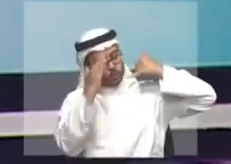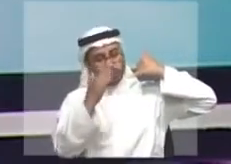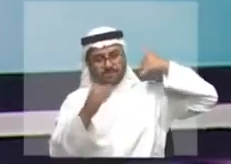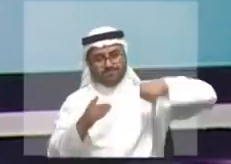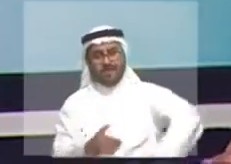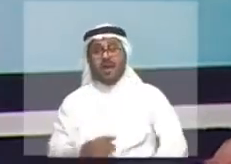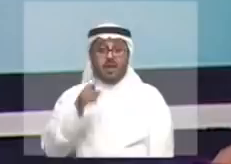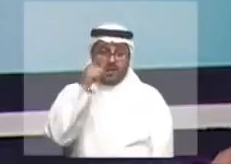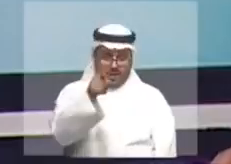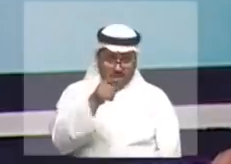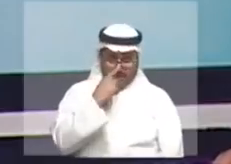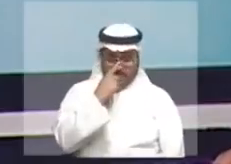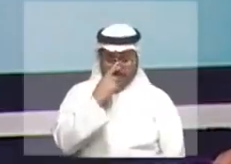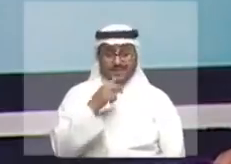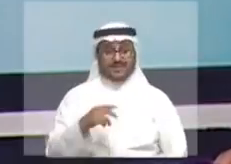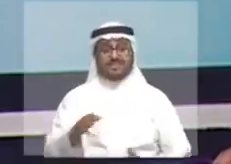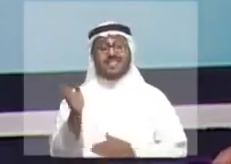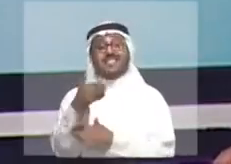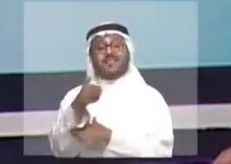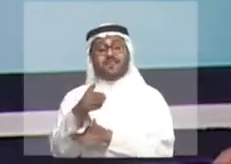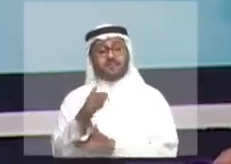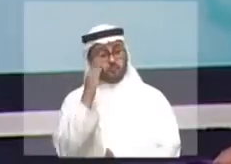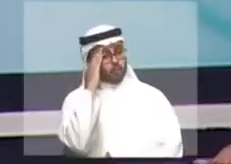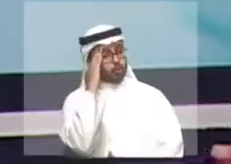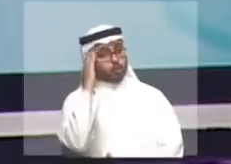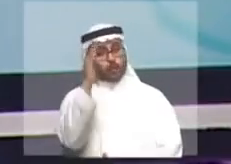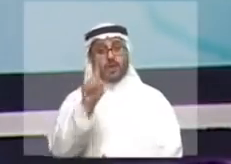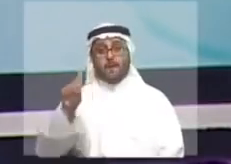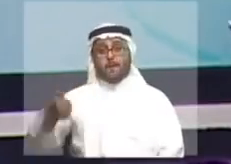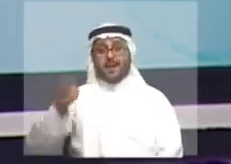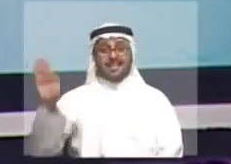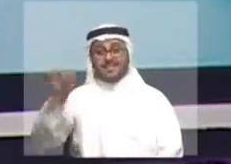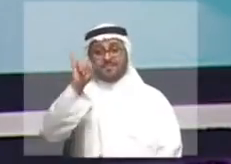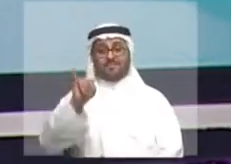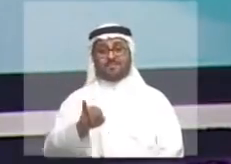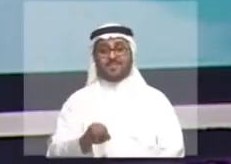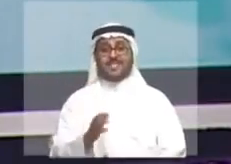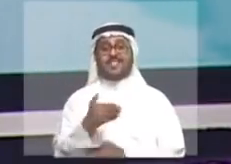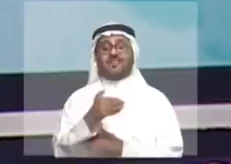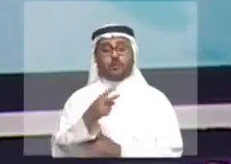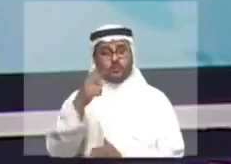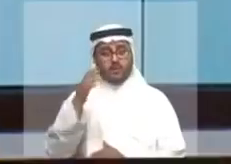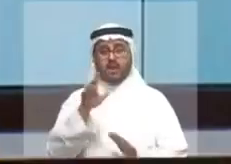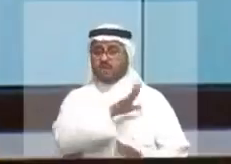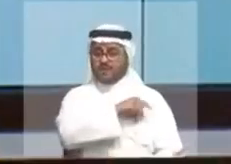كان معنا سعادة السفير عبد باسم الأغا، سفير دولة فلسطين لدى